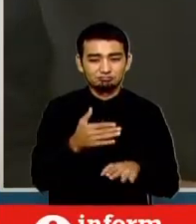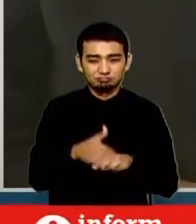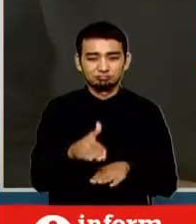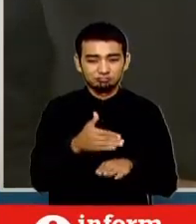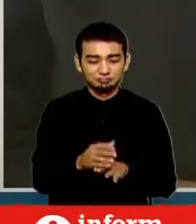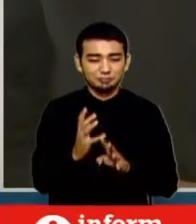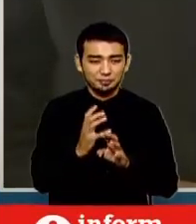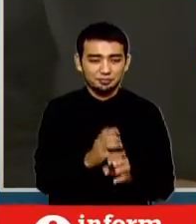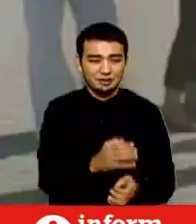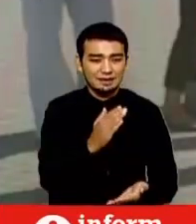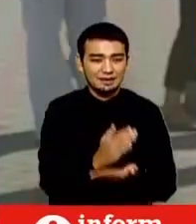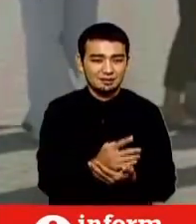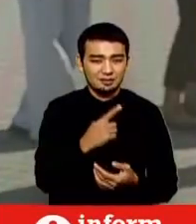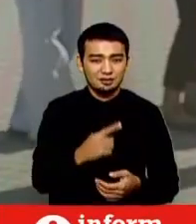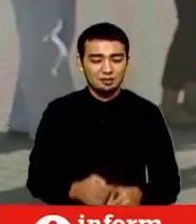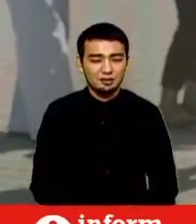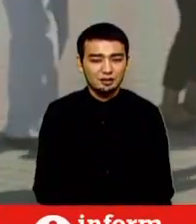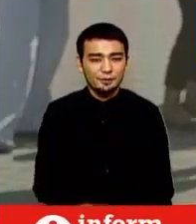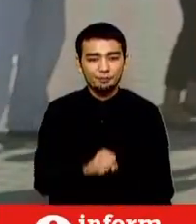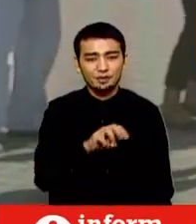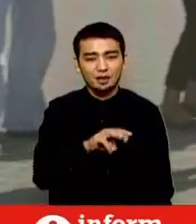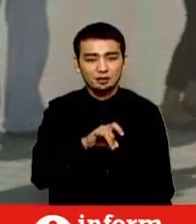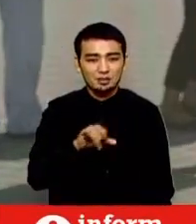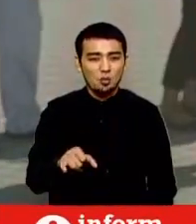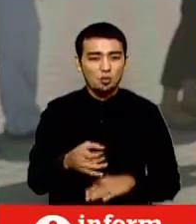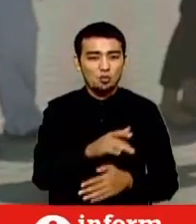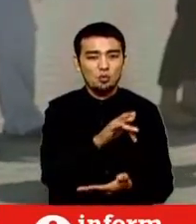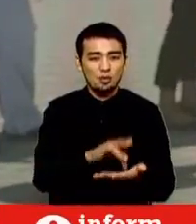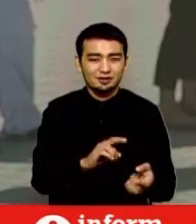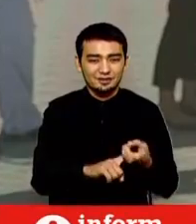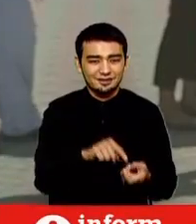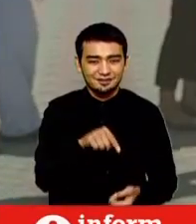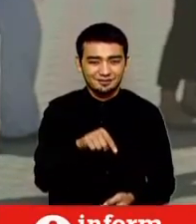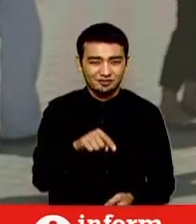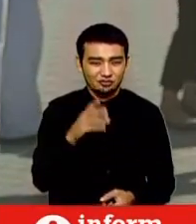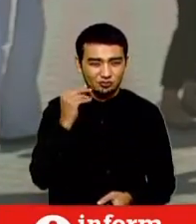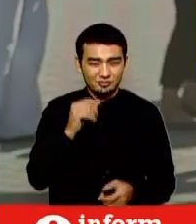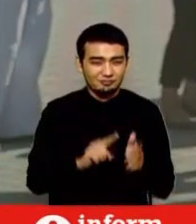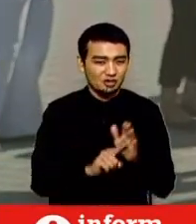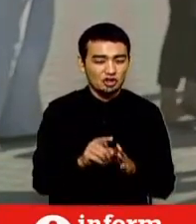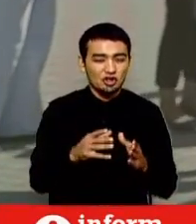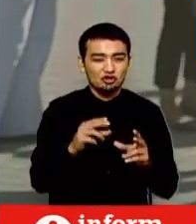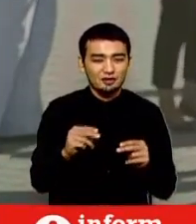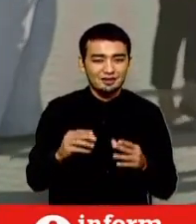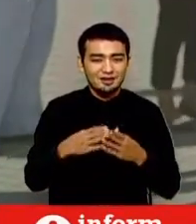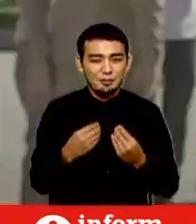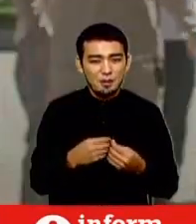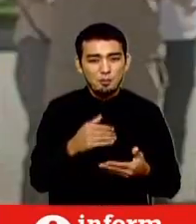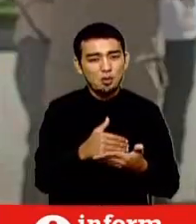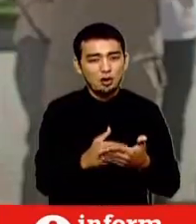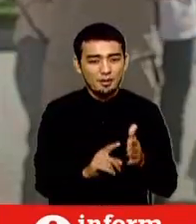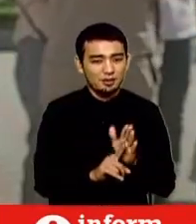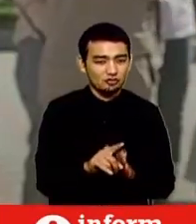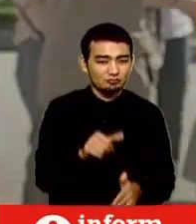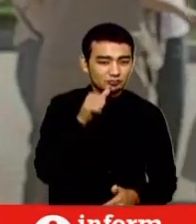кезең-кезеңмен жылжып жатыр дейді. Атырау қаласы бойынша осы тамыз айынан бастап бақыт отбасы Атырау бағдарламасы басталды.